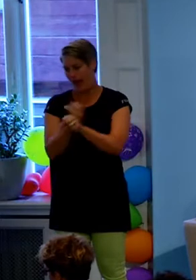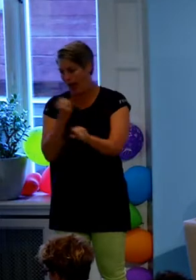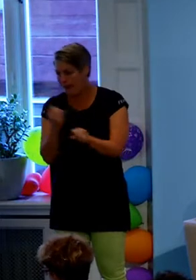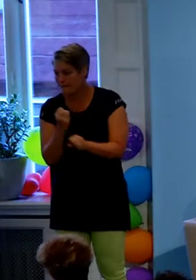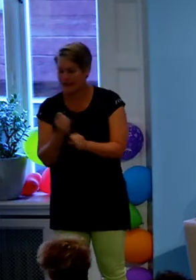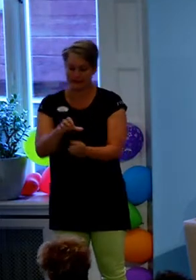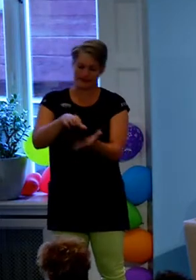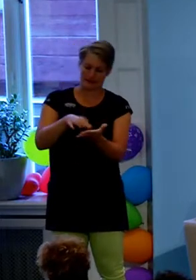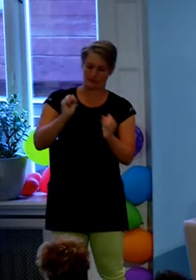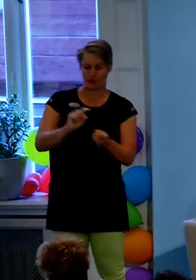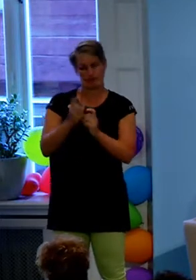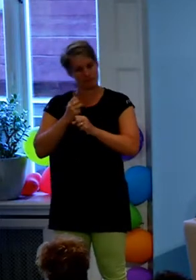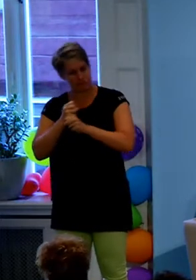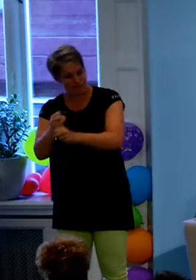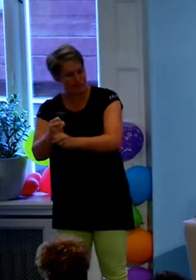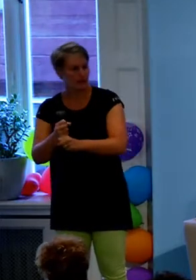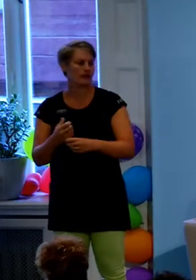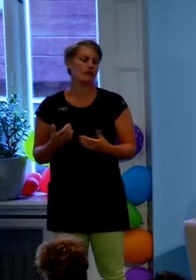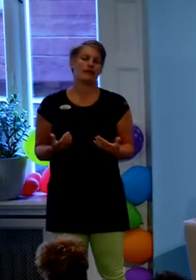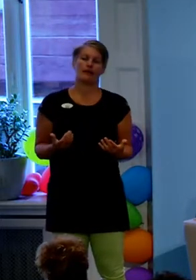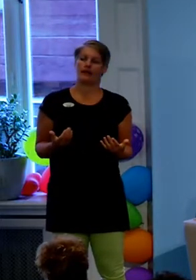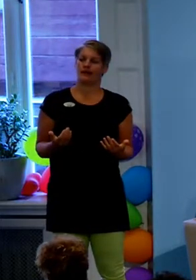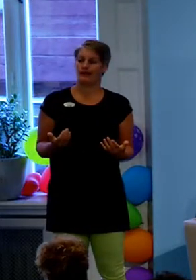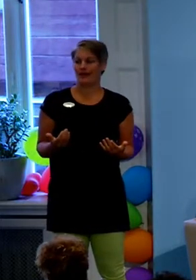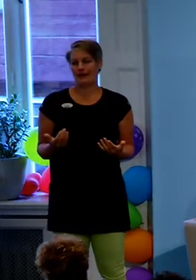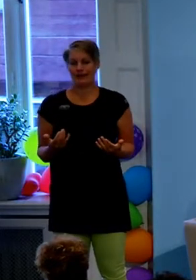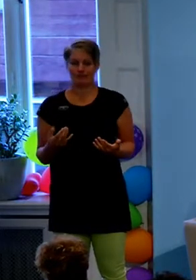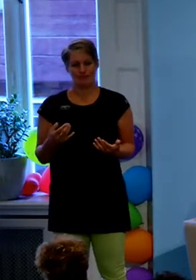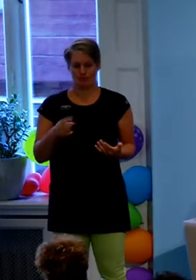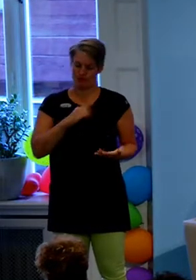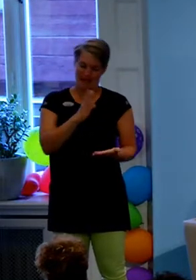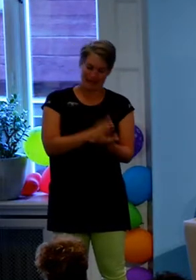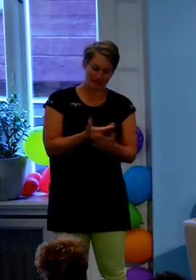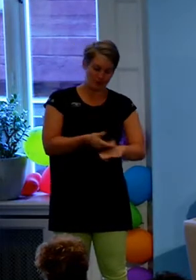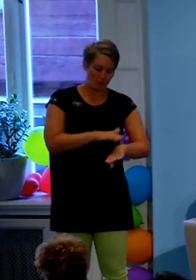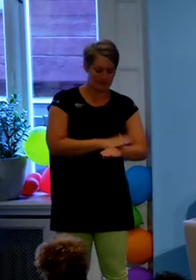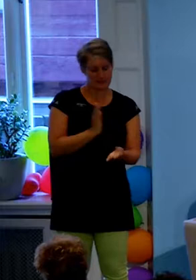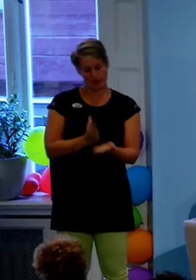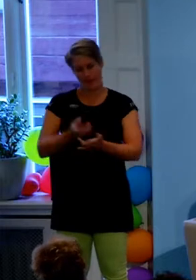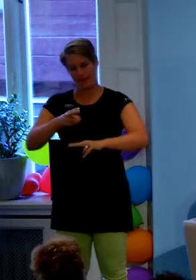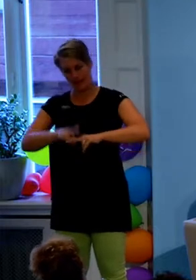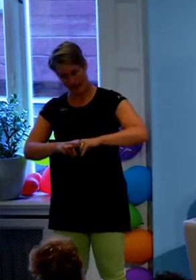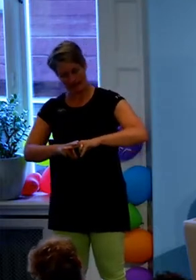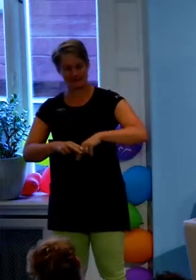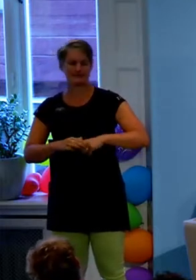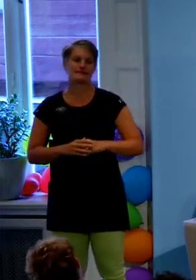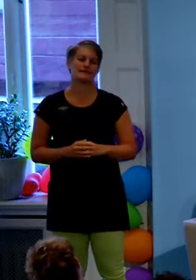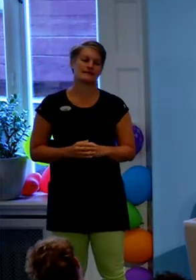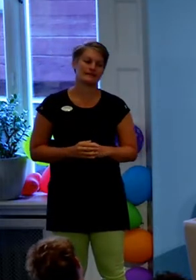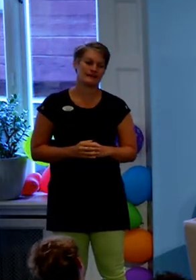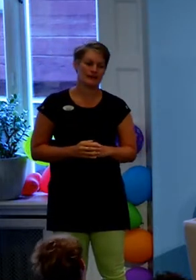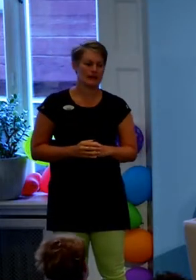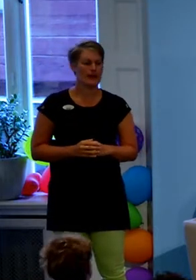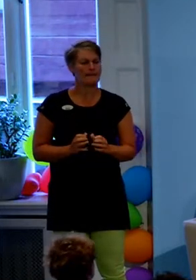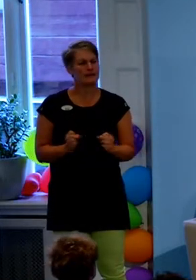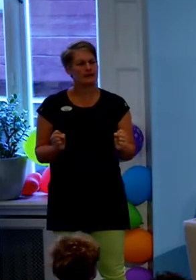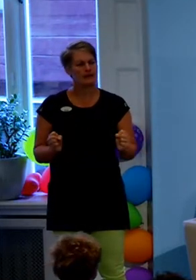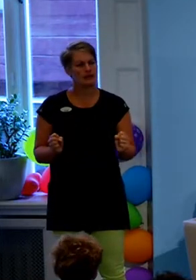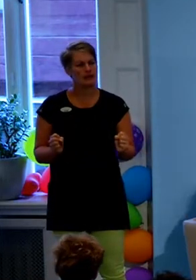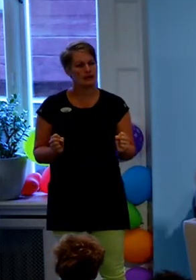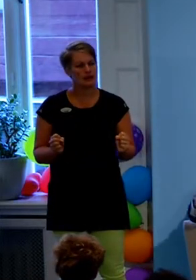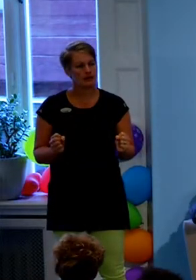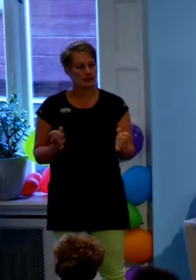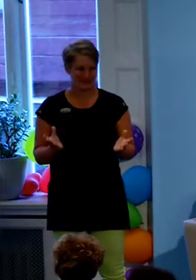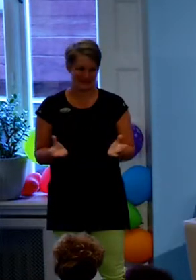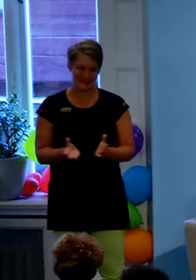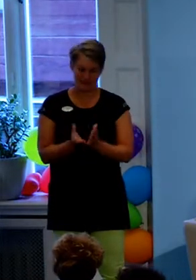uppe samhället. Och det är mycket rätt kompetens på rätt ställe och riktat och tydligt. Men samtidigt i det